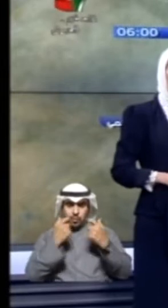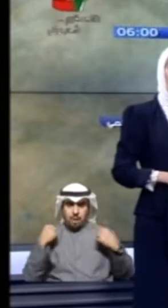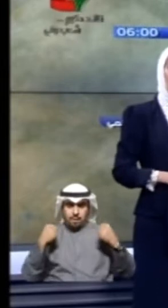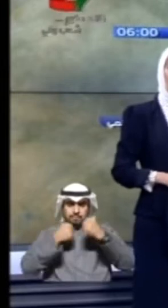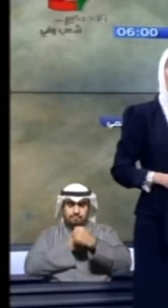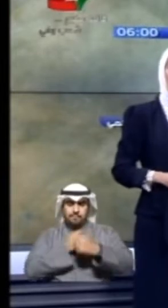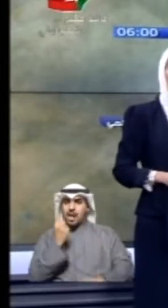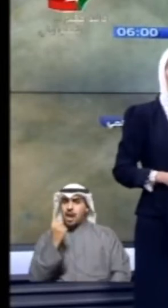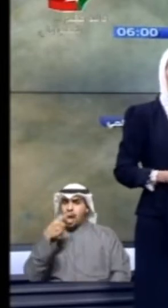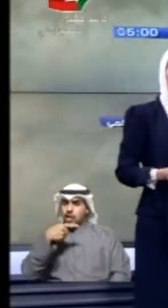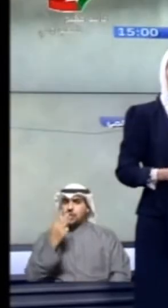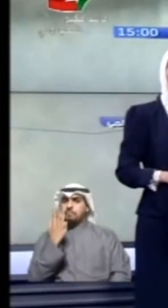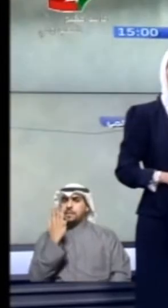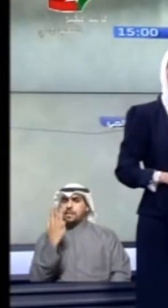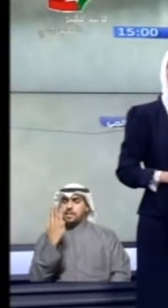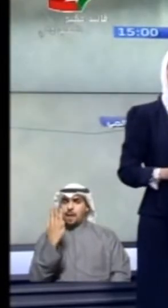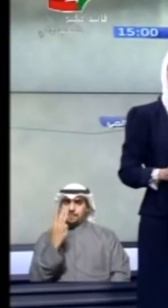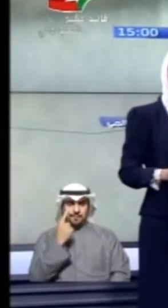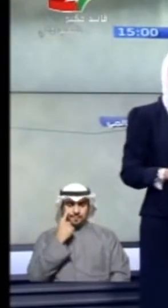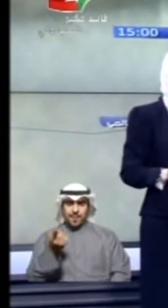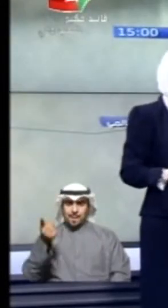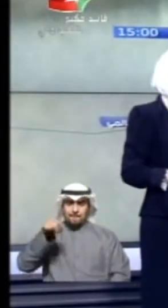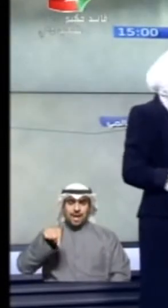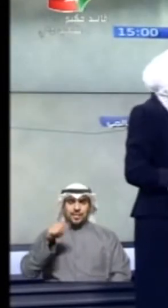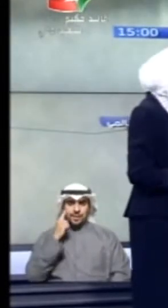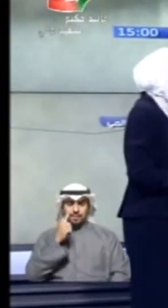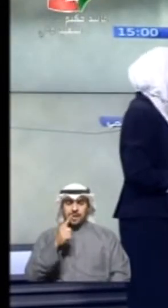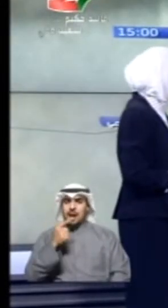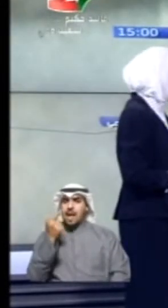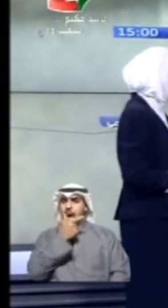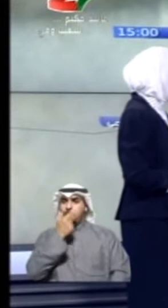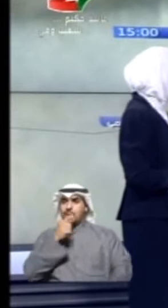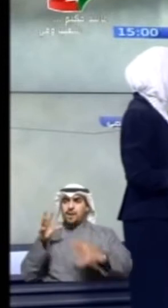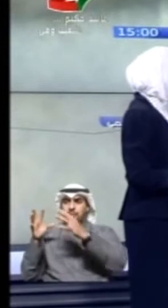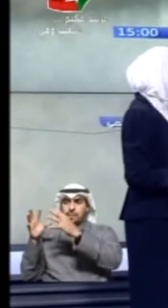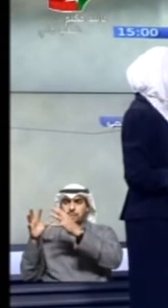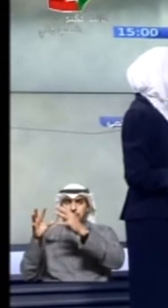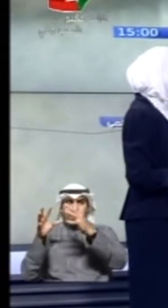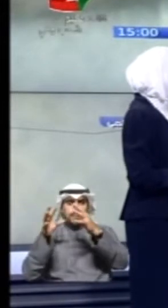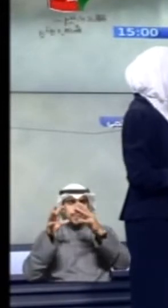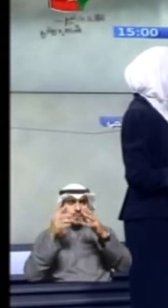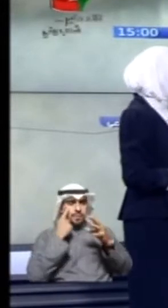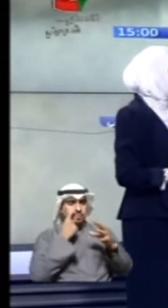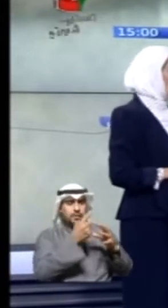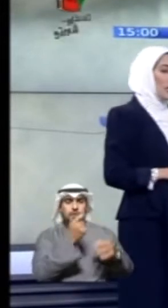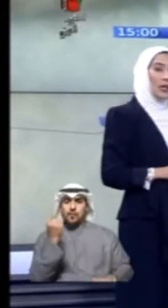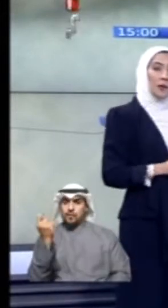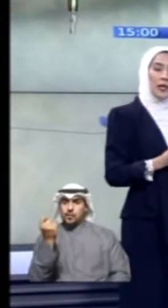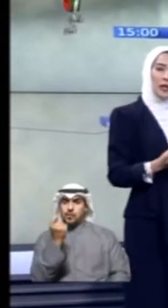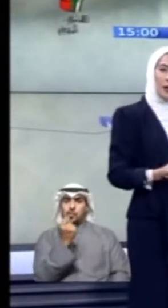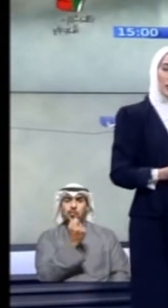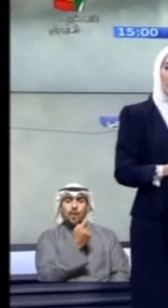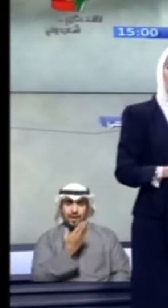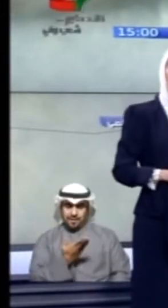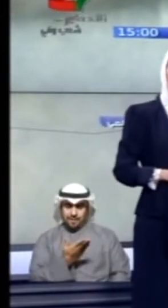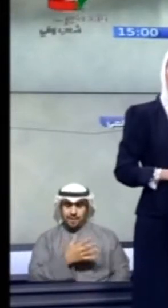إلى 9 درجات مئوية. منتصف يوم الغد أجواء راح تكون غائمة إلى غائمة جزئيا، نلاحظ أيضا استمرار في الرياح شمالية غربية